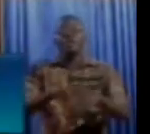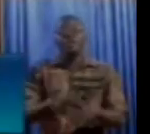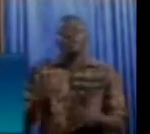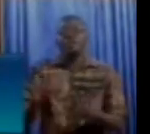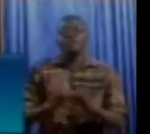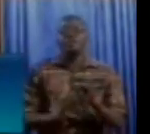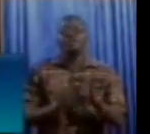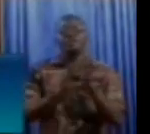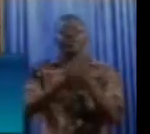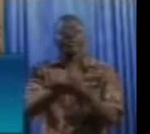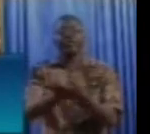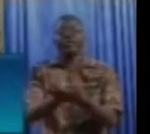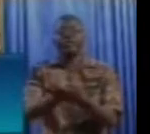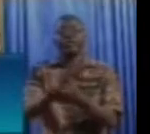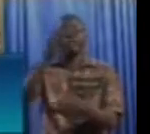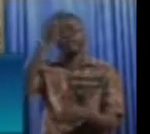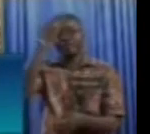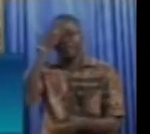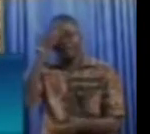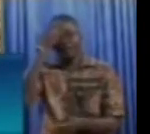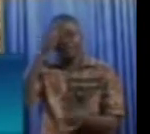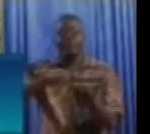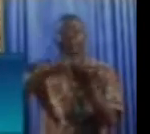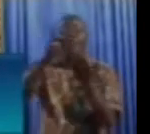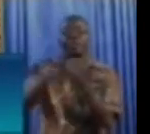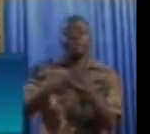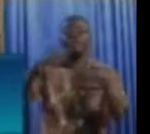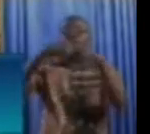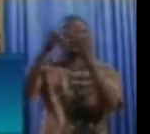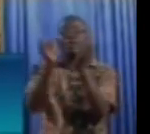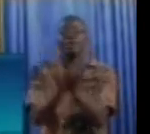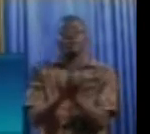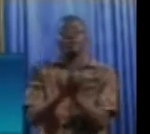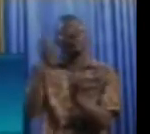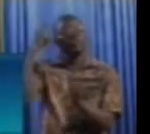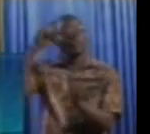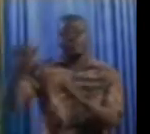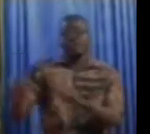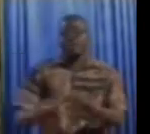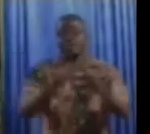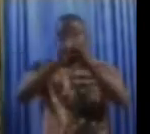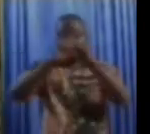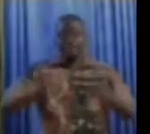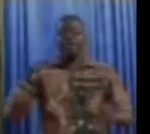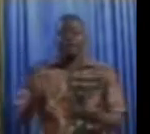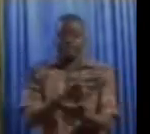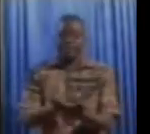diffusion du savoir. Au programme de cette édition, des ateliers d'écriture, des